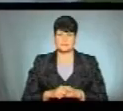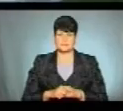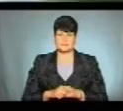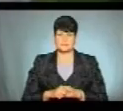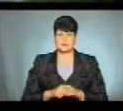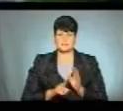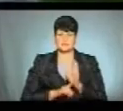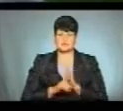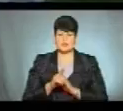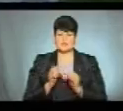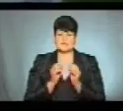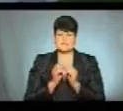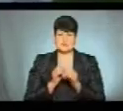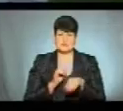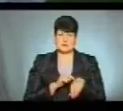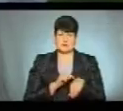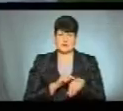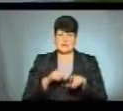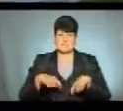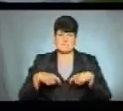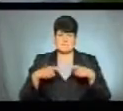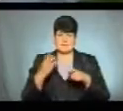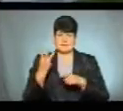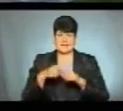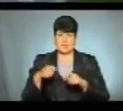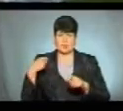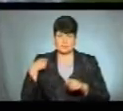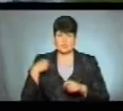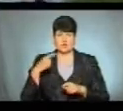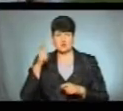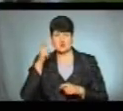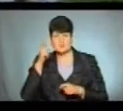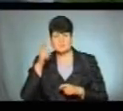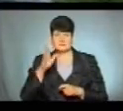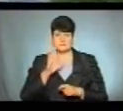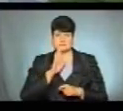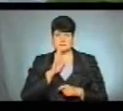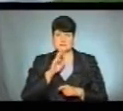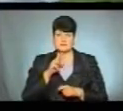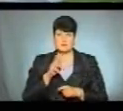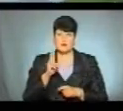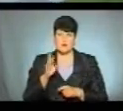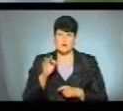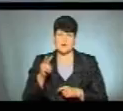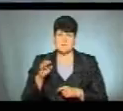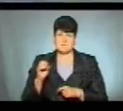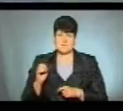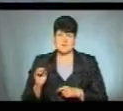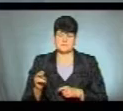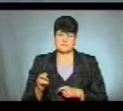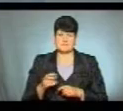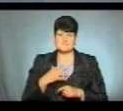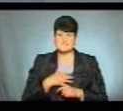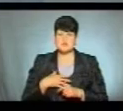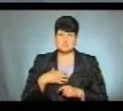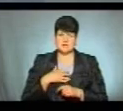посидіть. Стартують о 10-й годині. Бігла дистанцію 3 кілометри чортківчанка Анастасія Ковбель. Надзвичайно